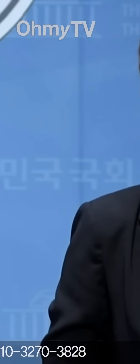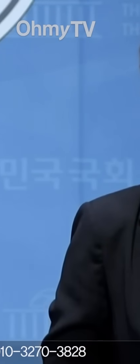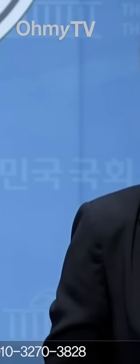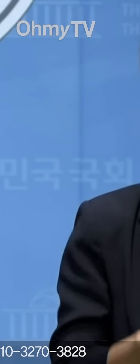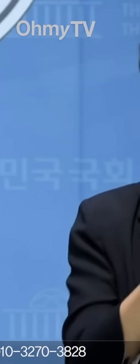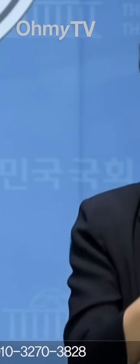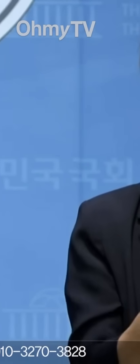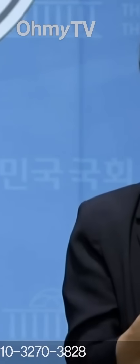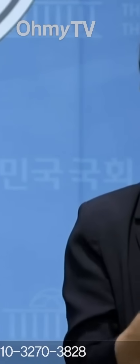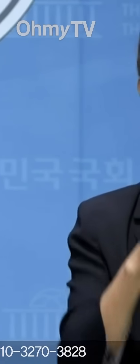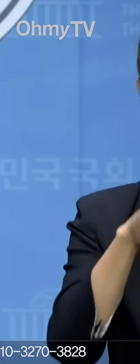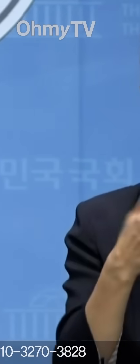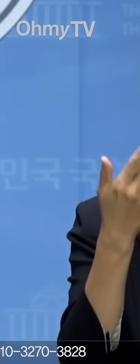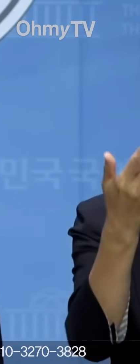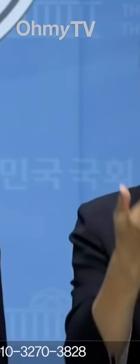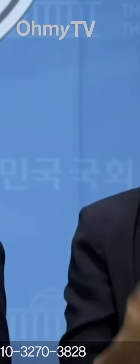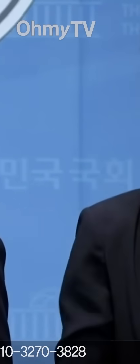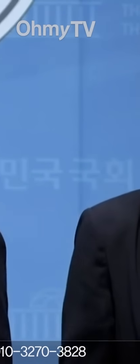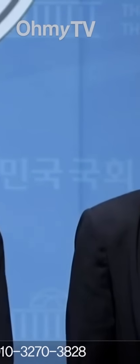기자회견문을 낭독하도록 하겠습니다.